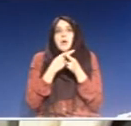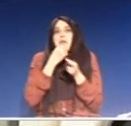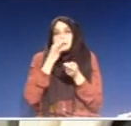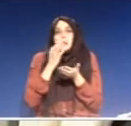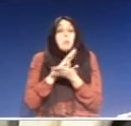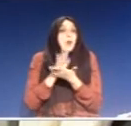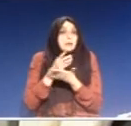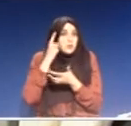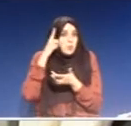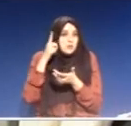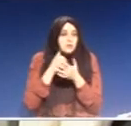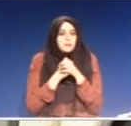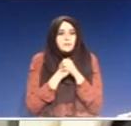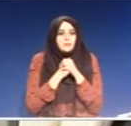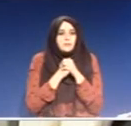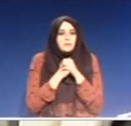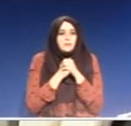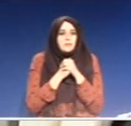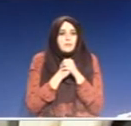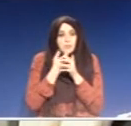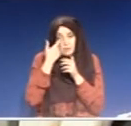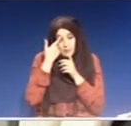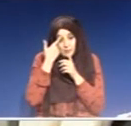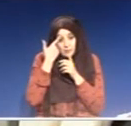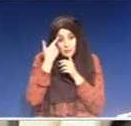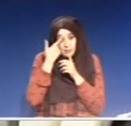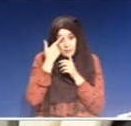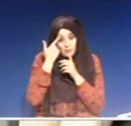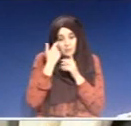الحبوس تورا دكتور دونك